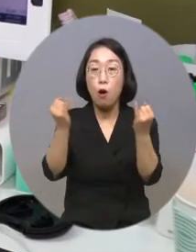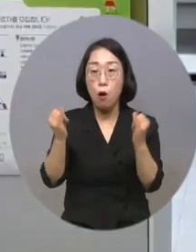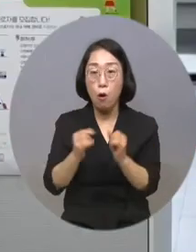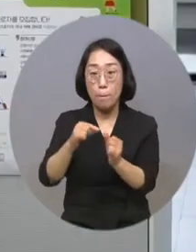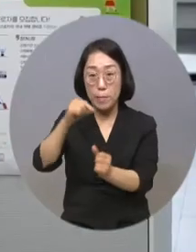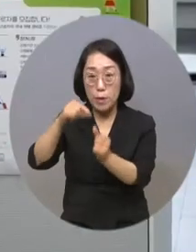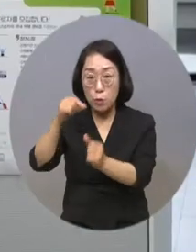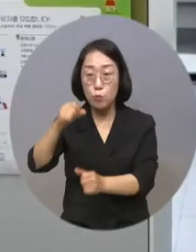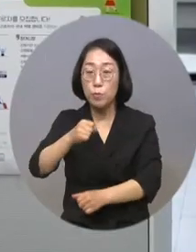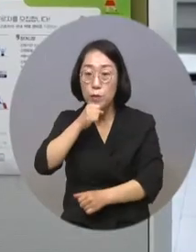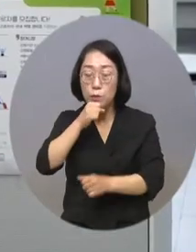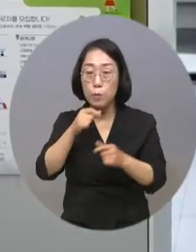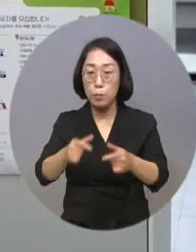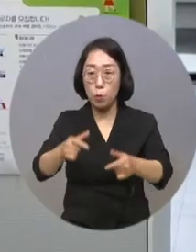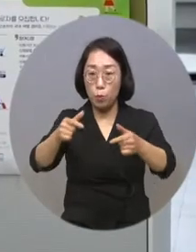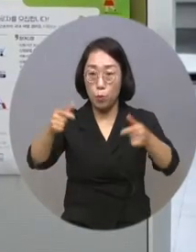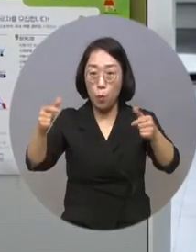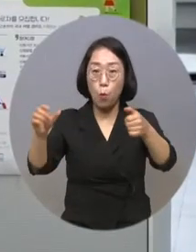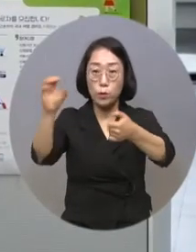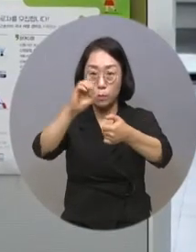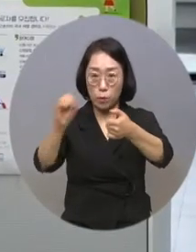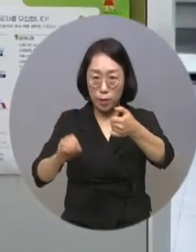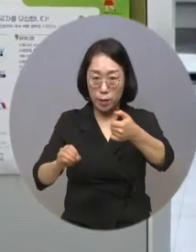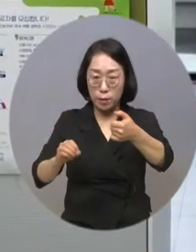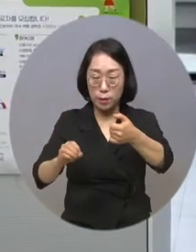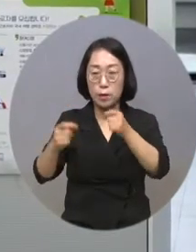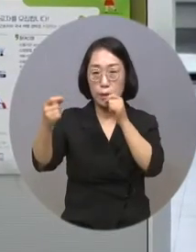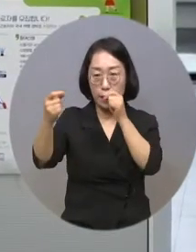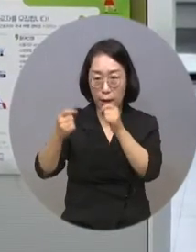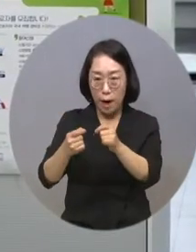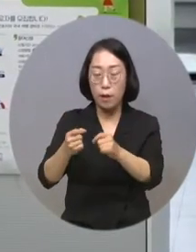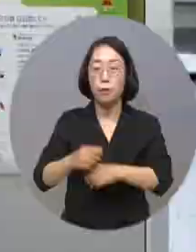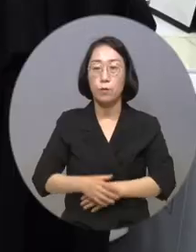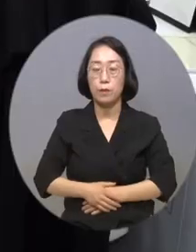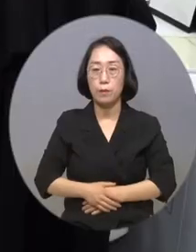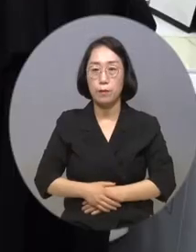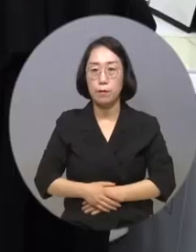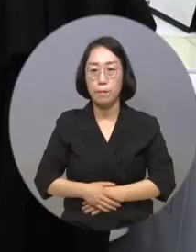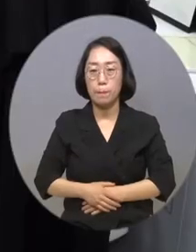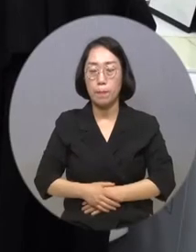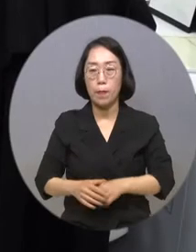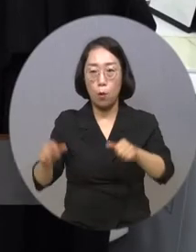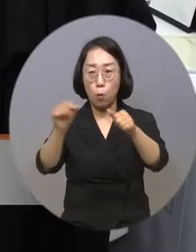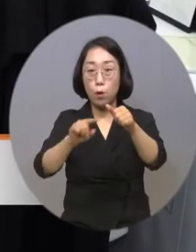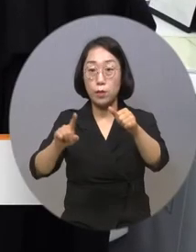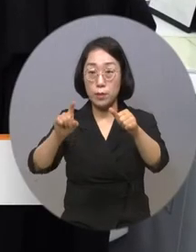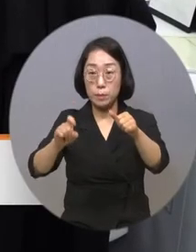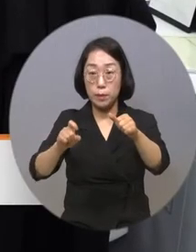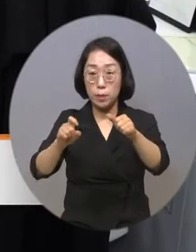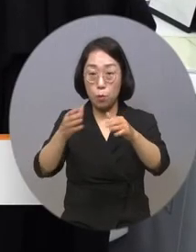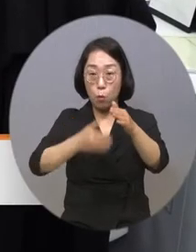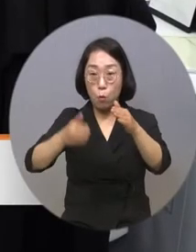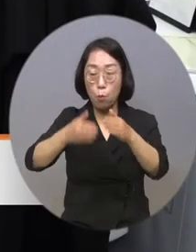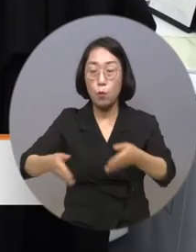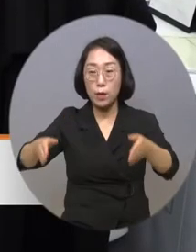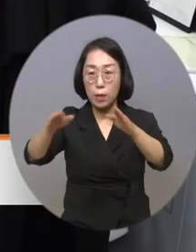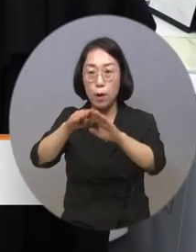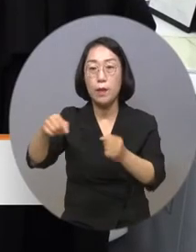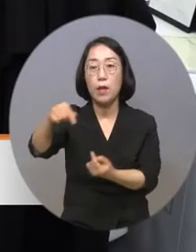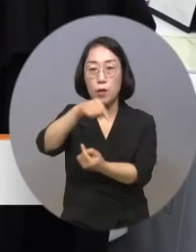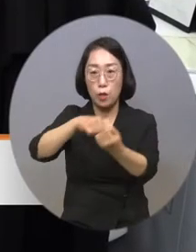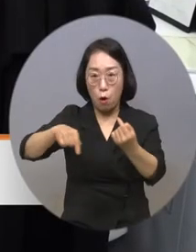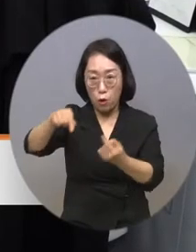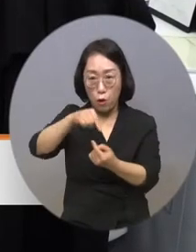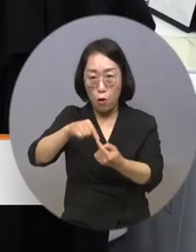점차 상승세를 보이며 50% 선에 근접하고 있습니다 11일 공공기관 경영정보 공개시스템 인